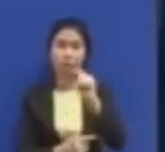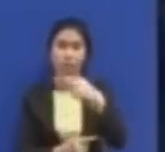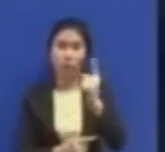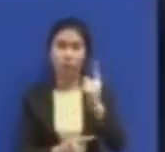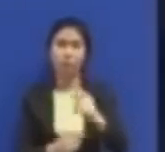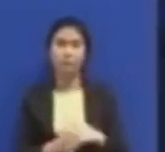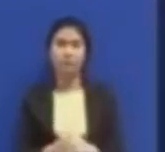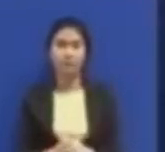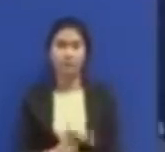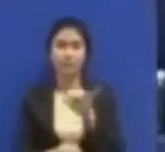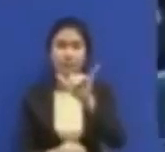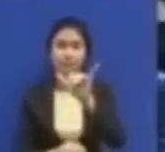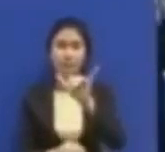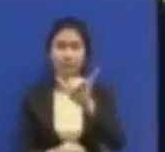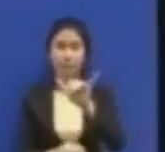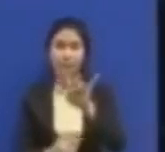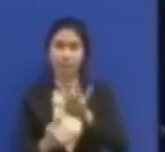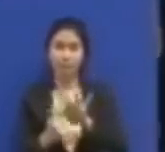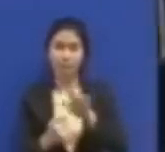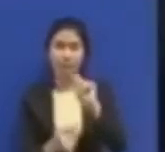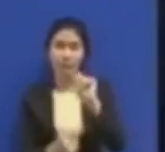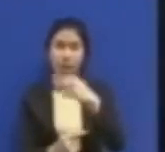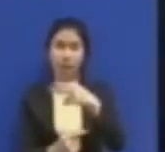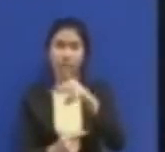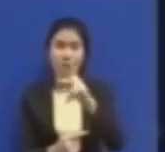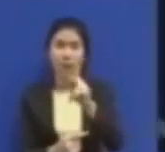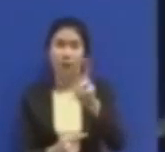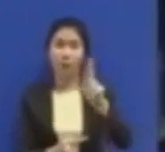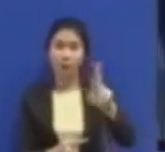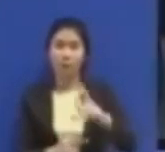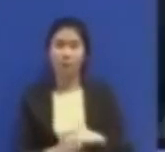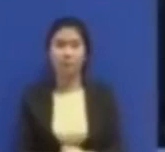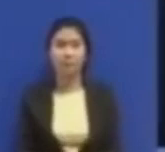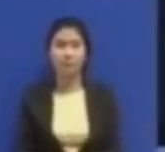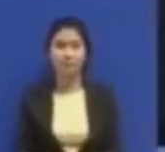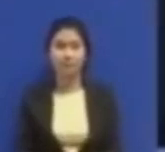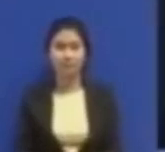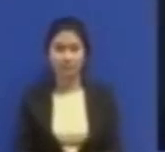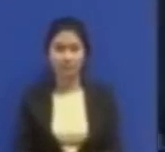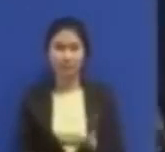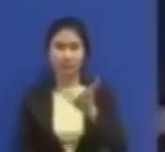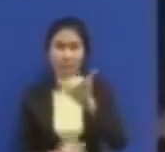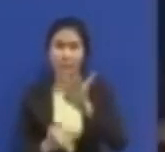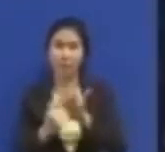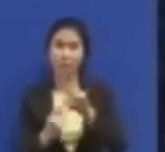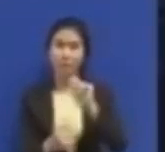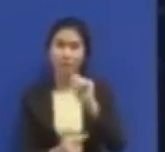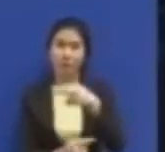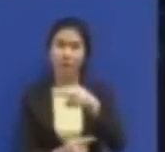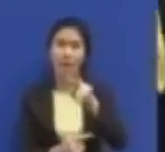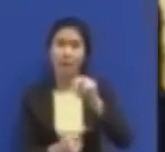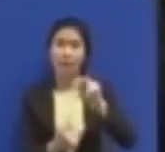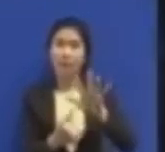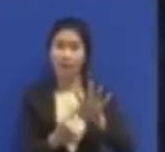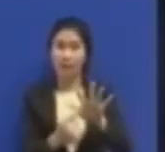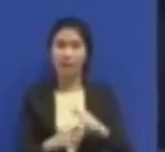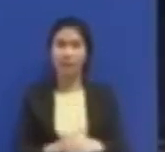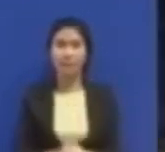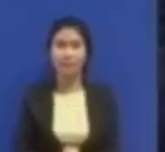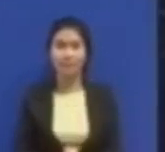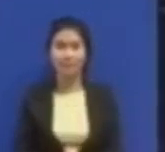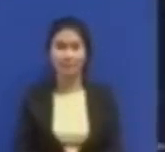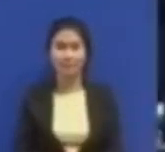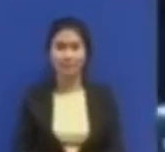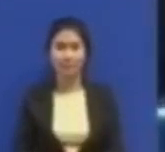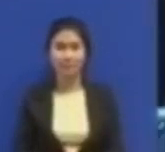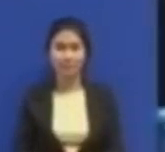ยุทธกรวงเวียน144นายยุทธนาทัพเจริญ145น